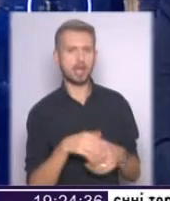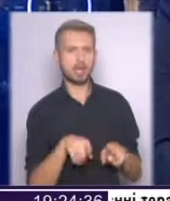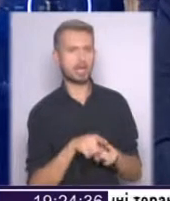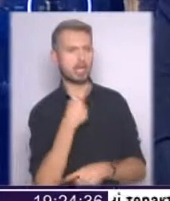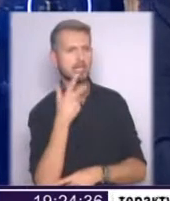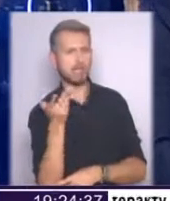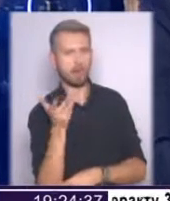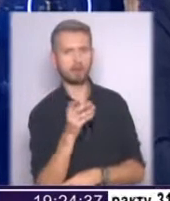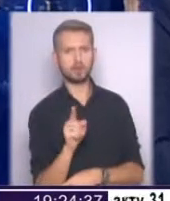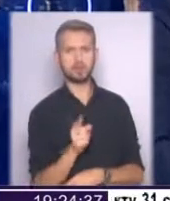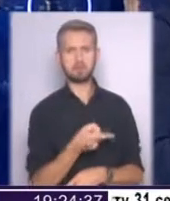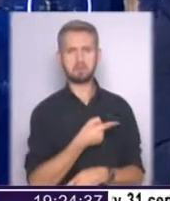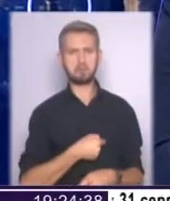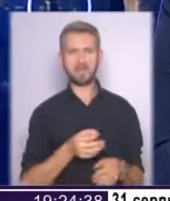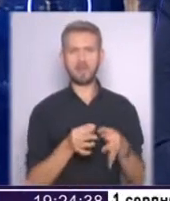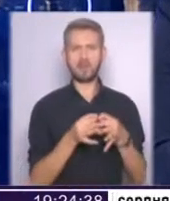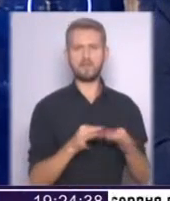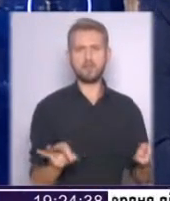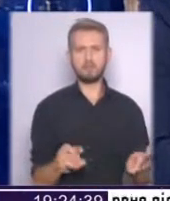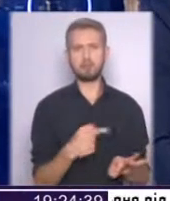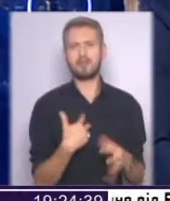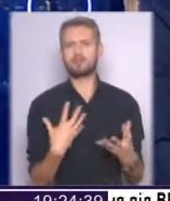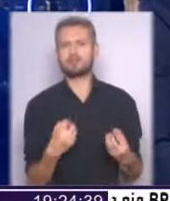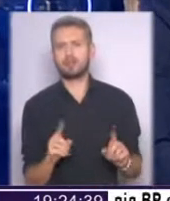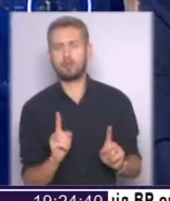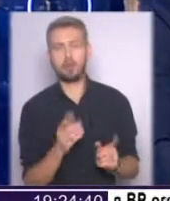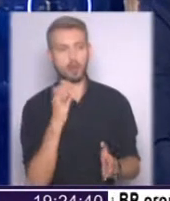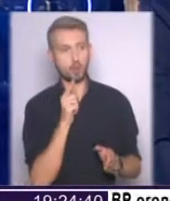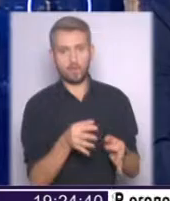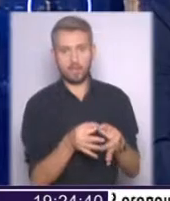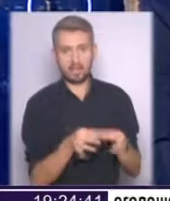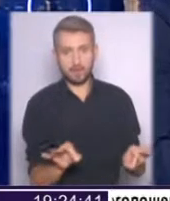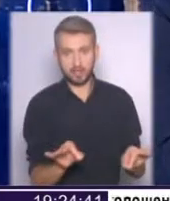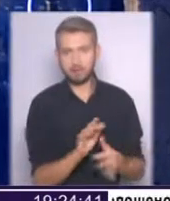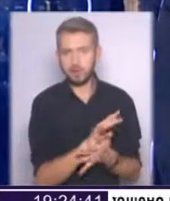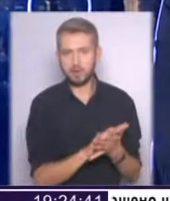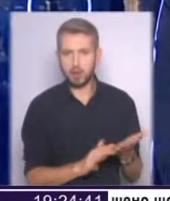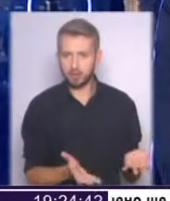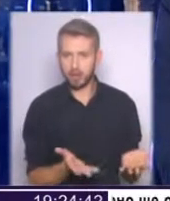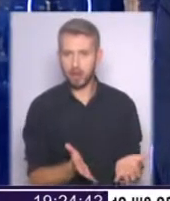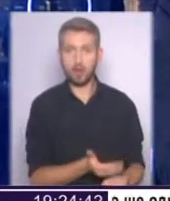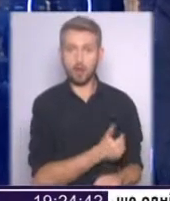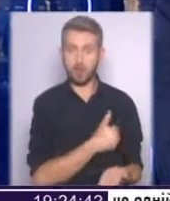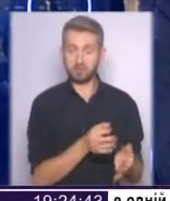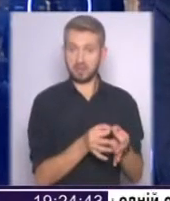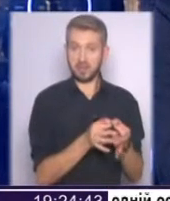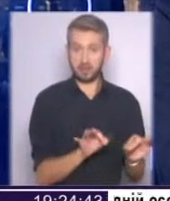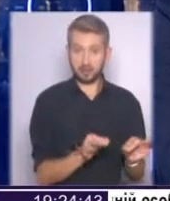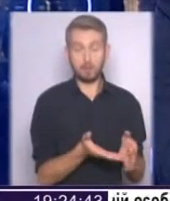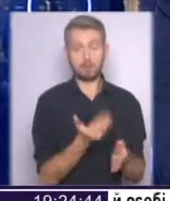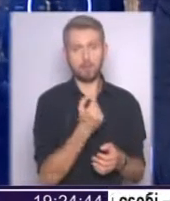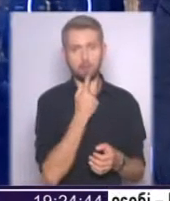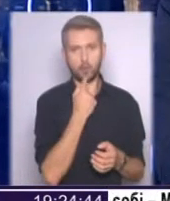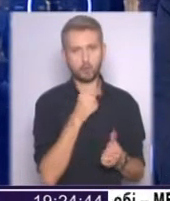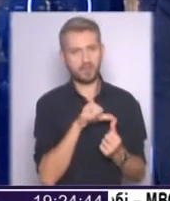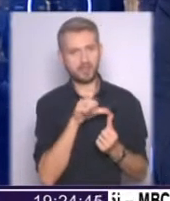про те, що ми незалежна, ми ще хтось. Ну якщо ви незалежна, то вибачте, хочете незалежна, тоді пробуйте,